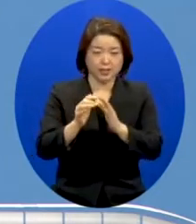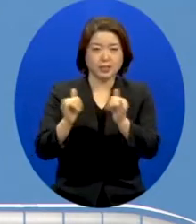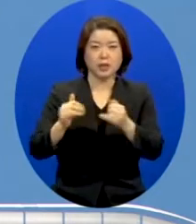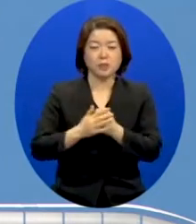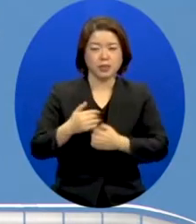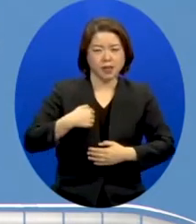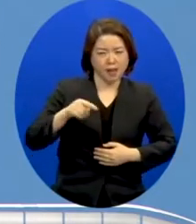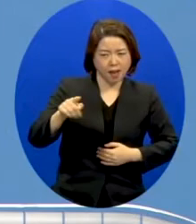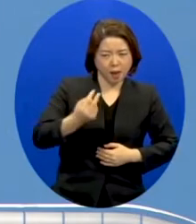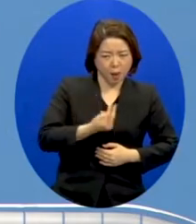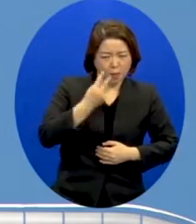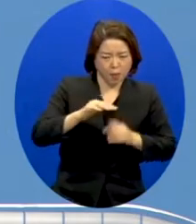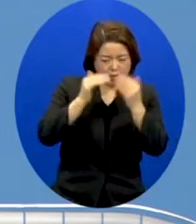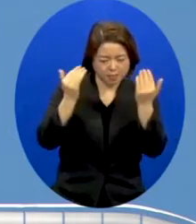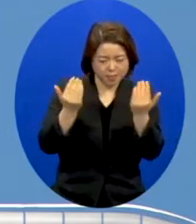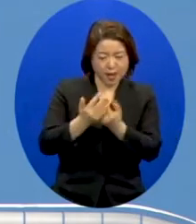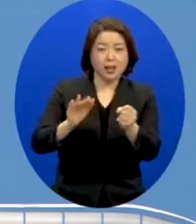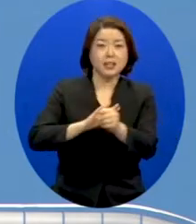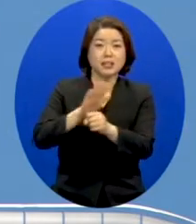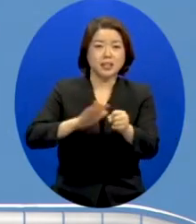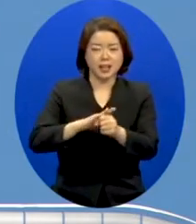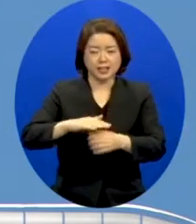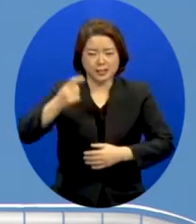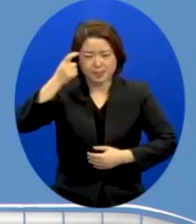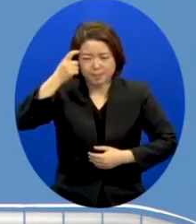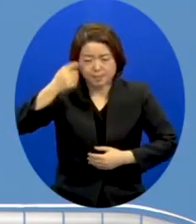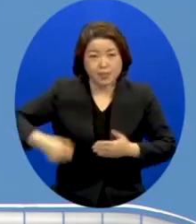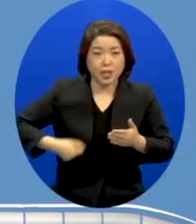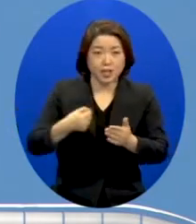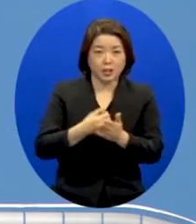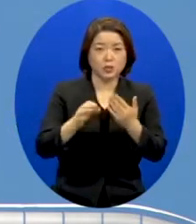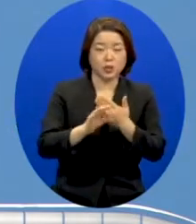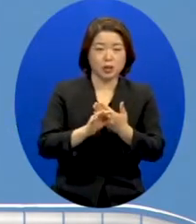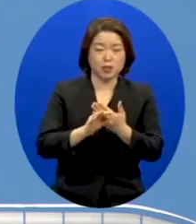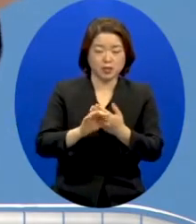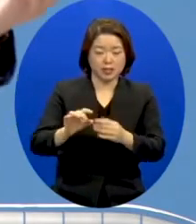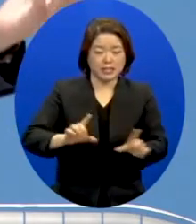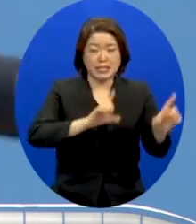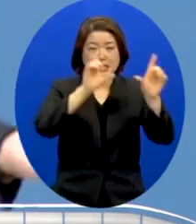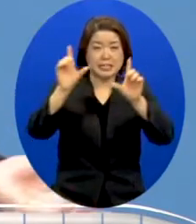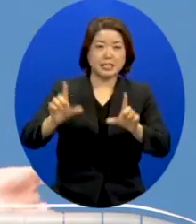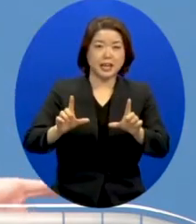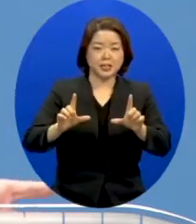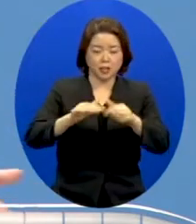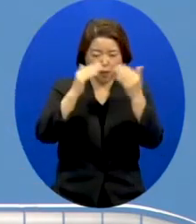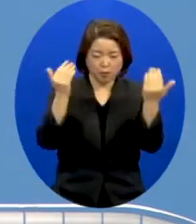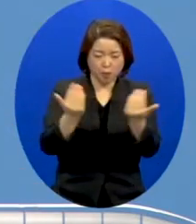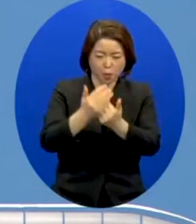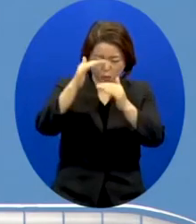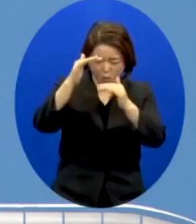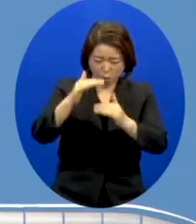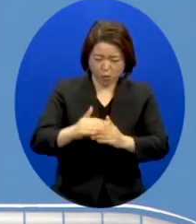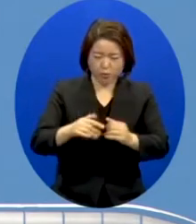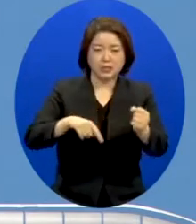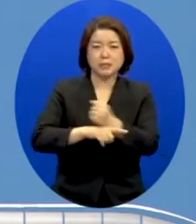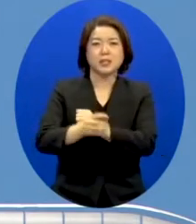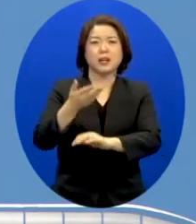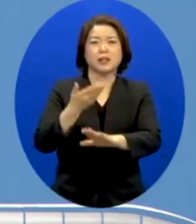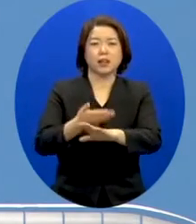목숨을 다하여 사랑하겠다고 하면 인생이 사는 삶이 하루 일과가 다 의미가 달라지는데